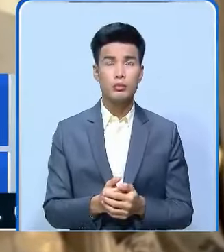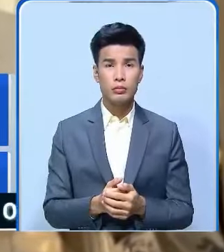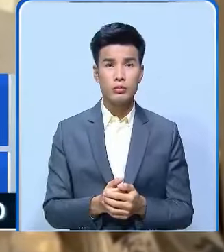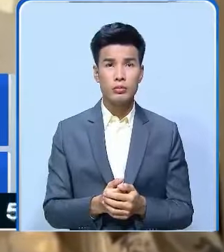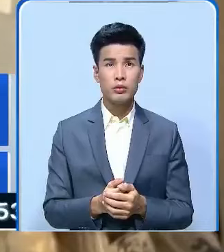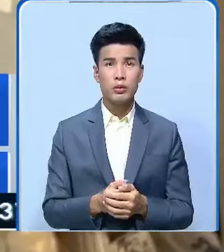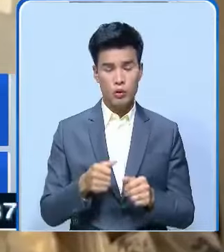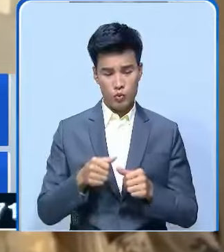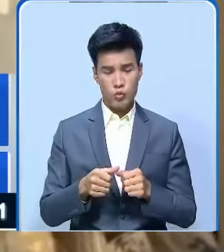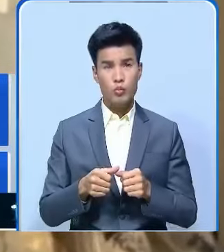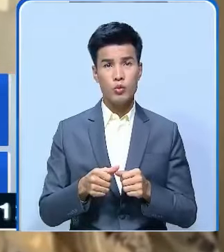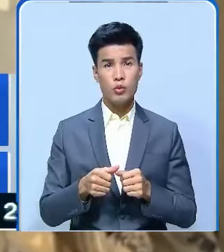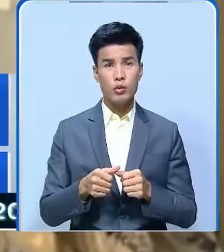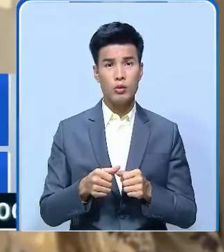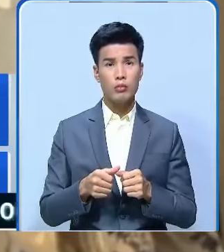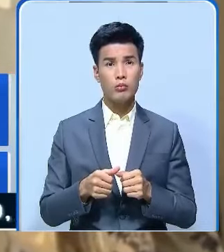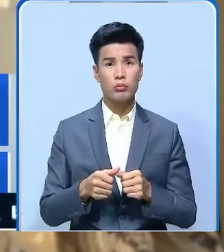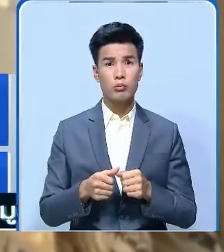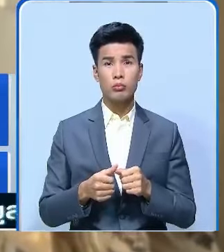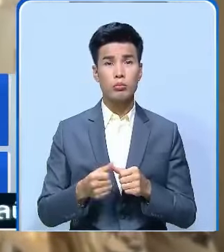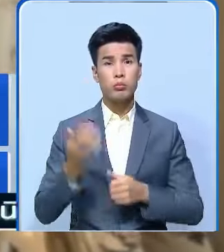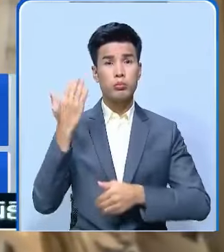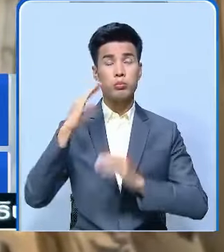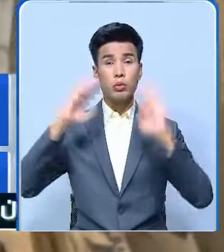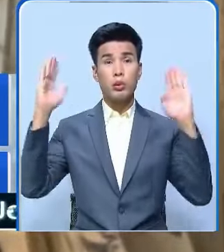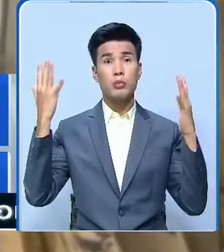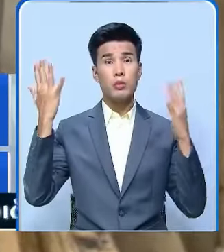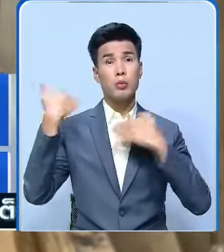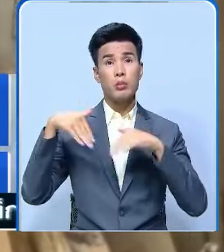อยู่มาไม่เคยเจอมีแต่ไปดูเข